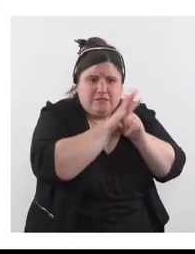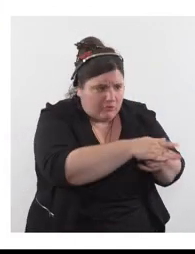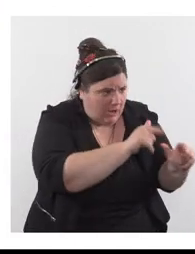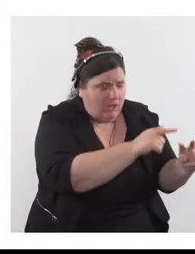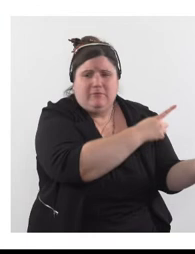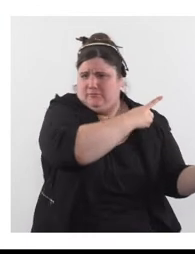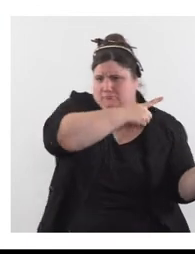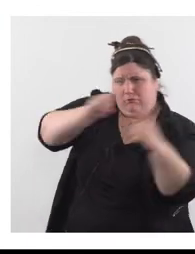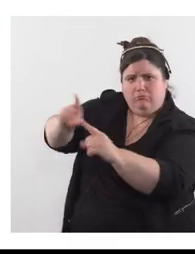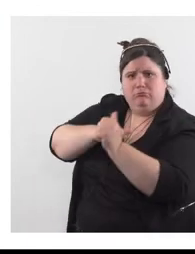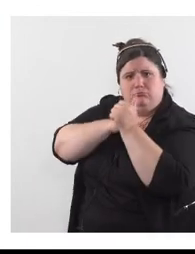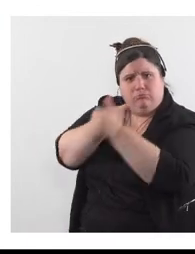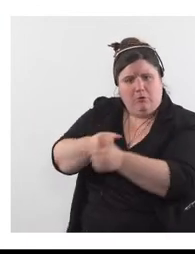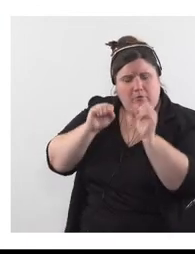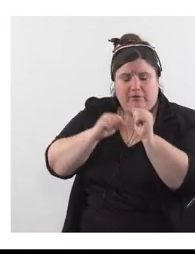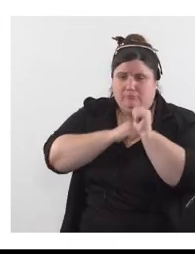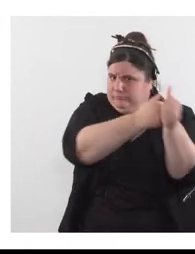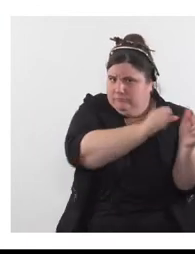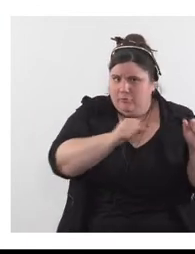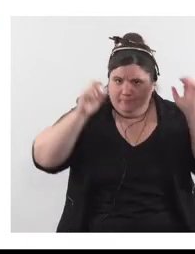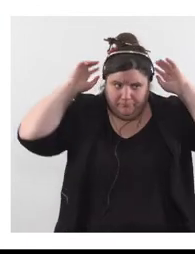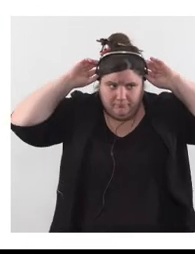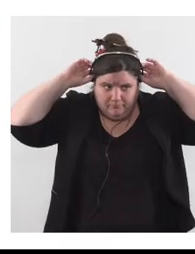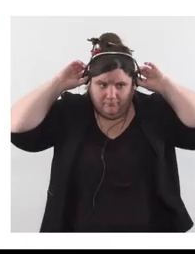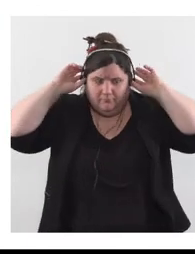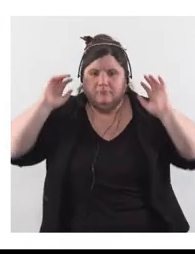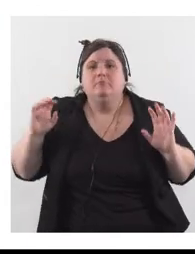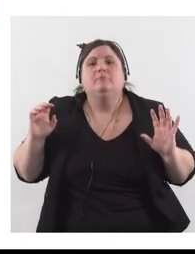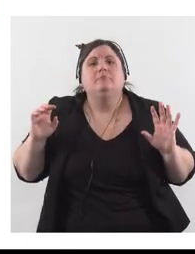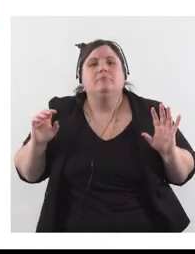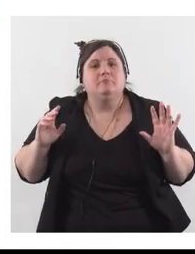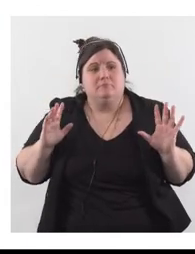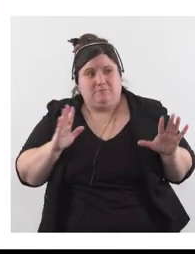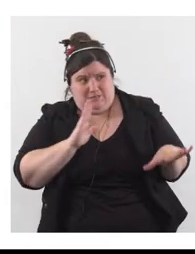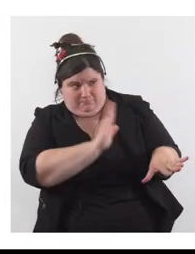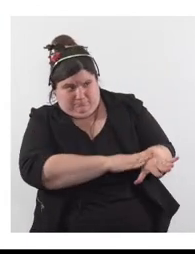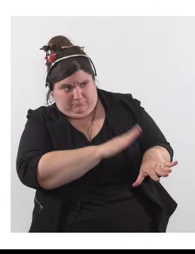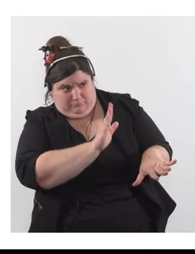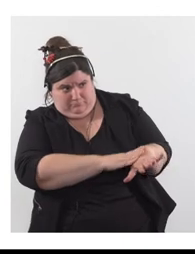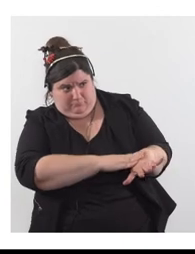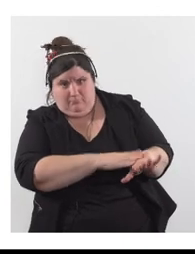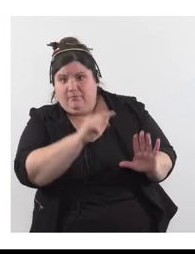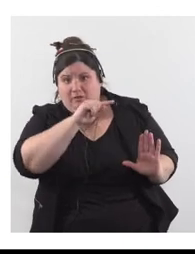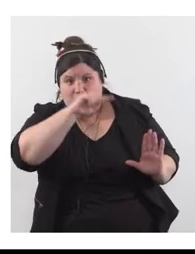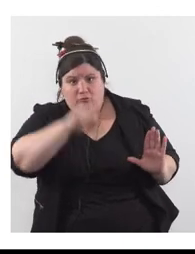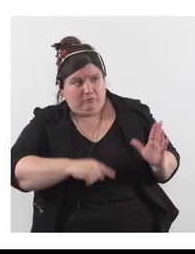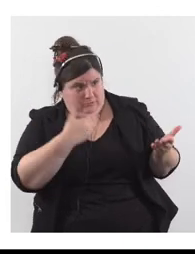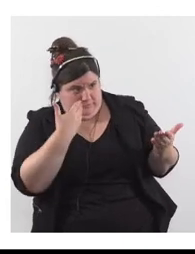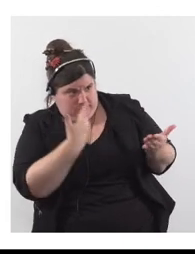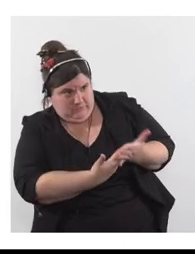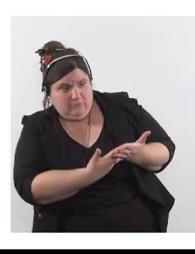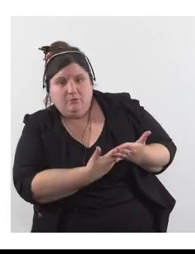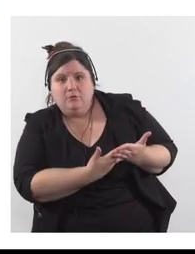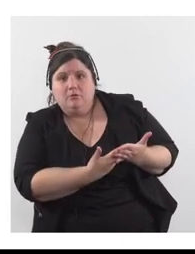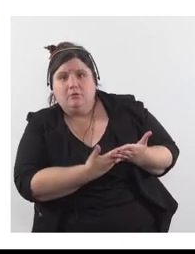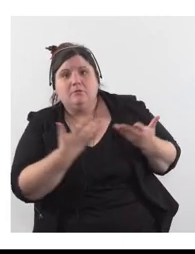quelqu'un subit de la discrimination, nous pouvons simplement rappeler à ces organismes qu'ils ont un devoir de se